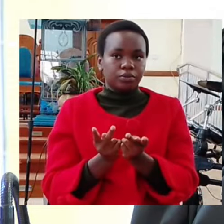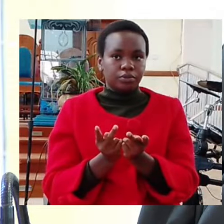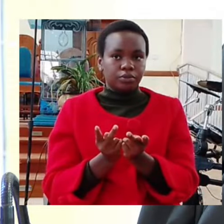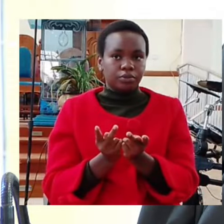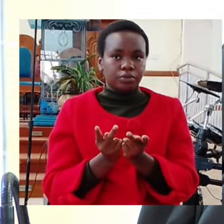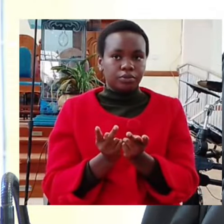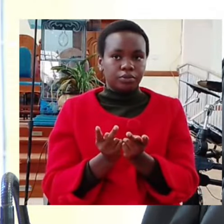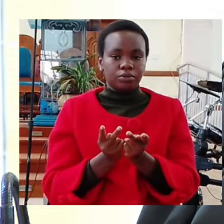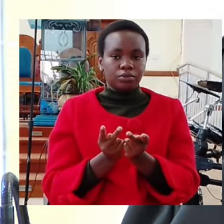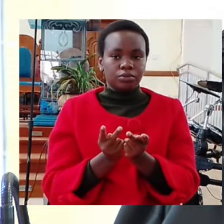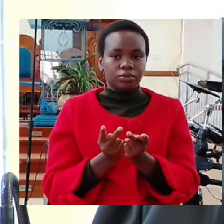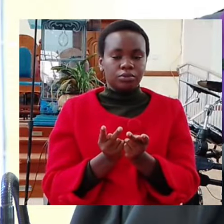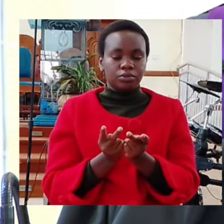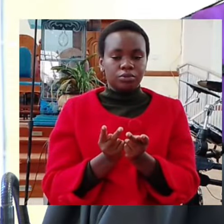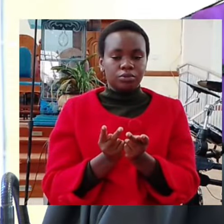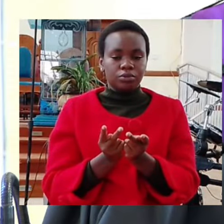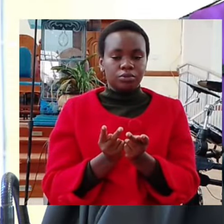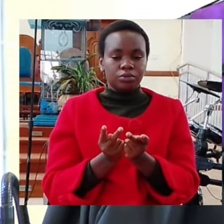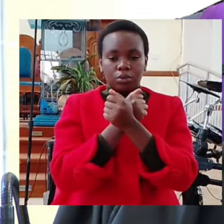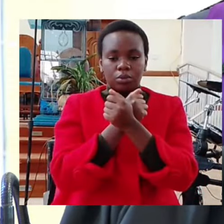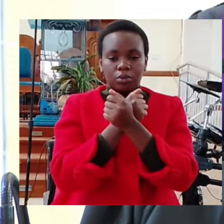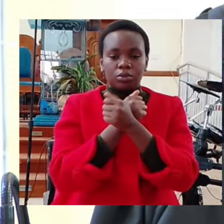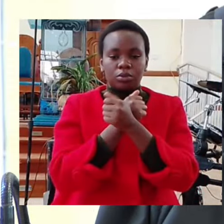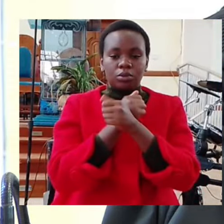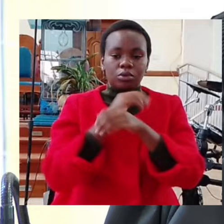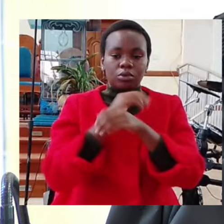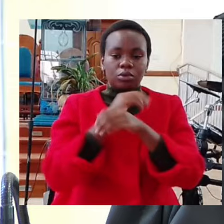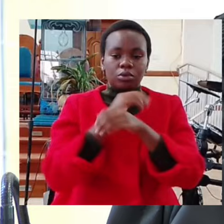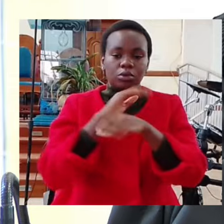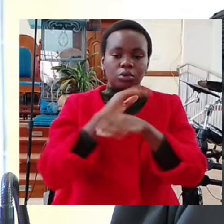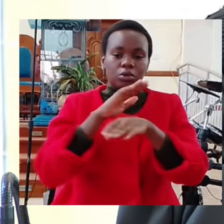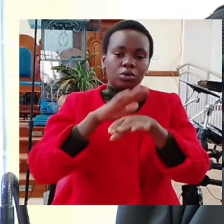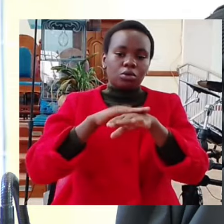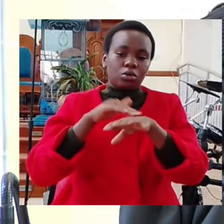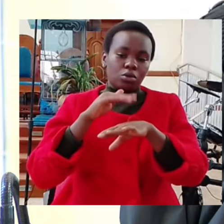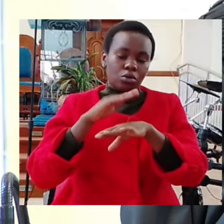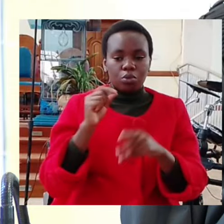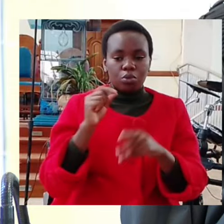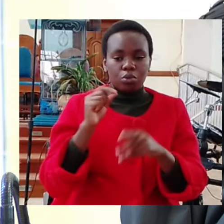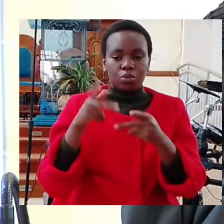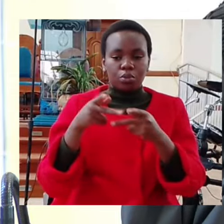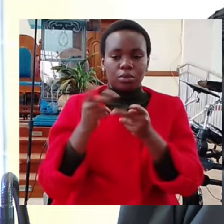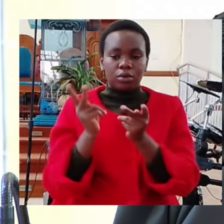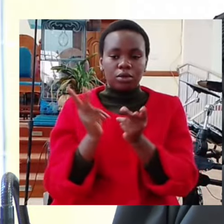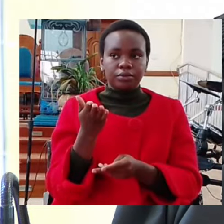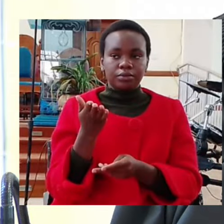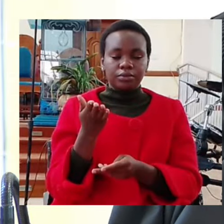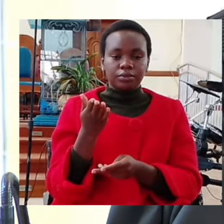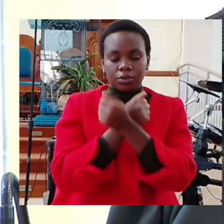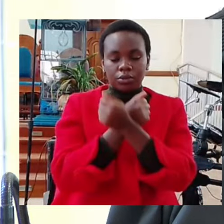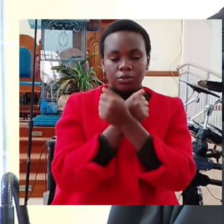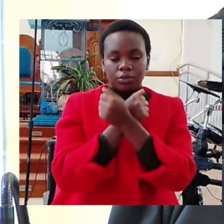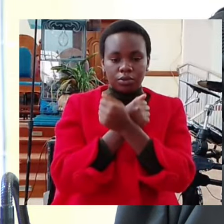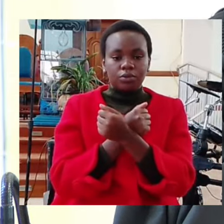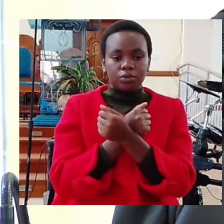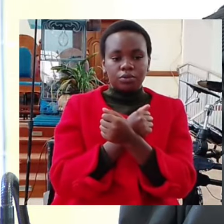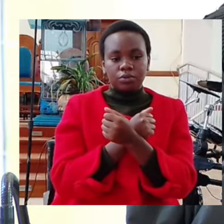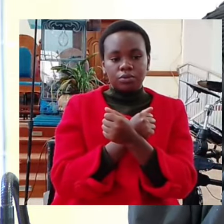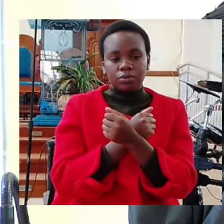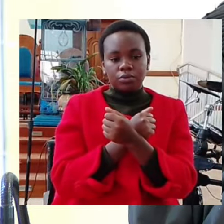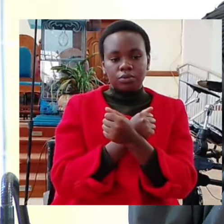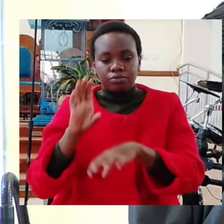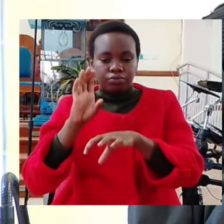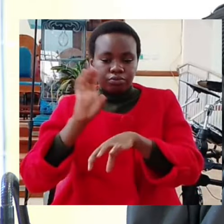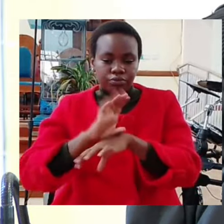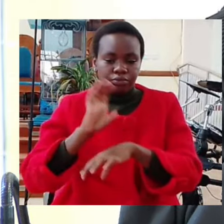Hederia Paulo etiro agethie Demeski. Paulo ale munyariri wa kanitha. Ale